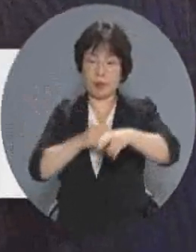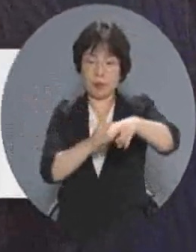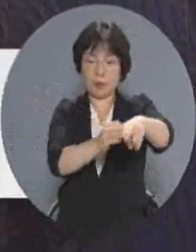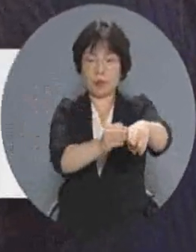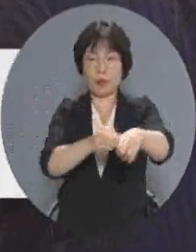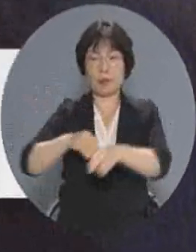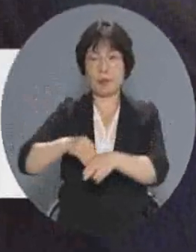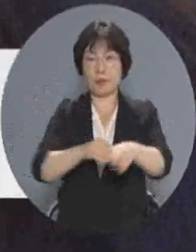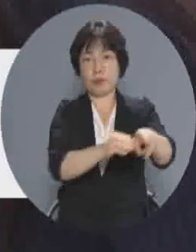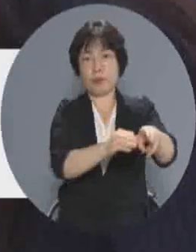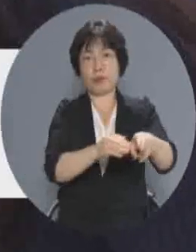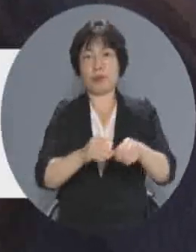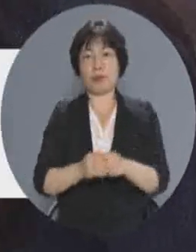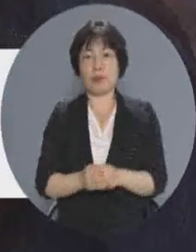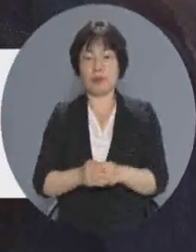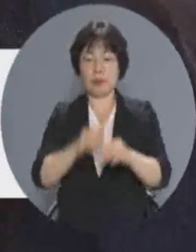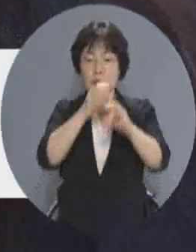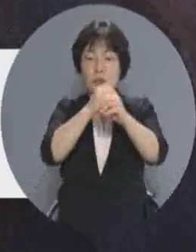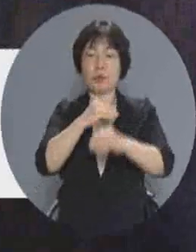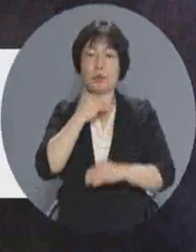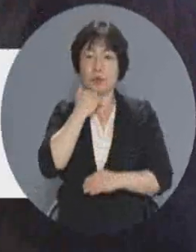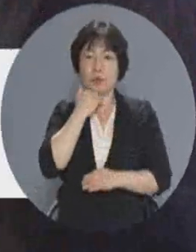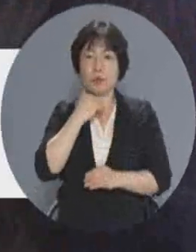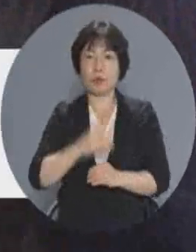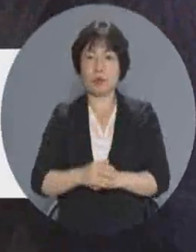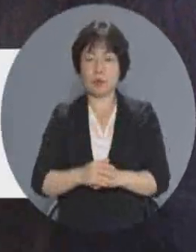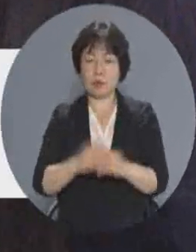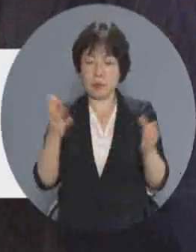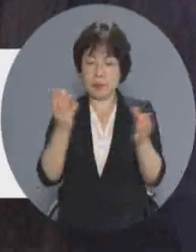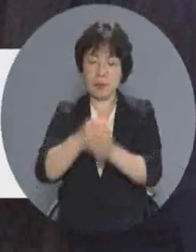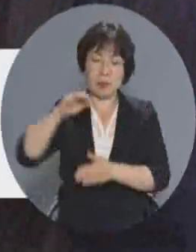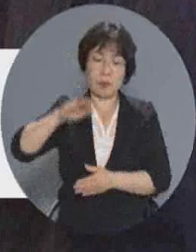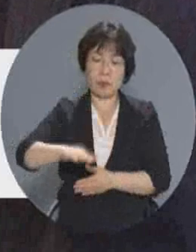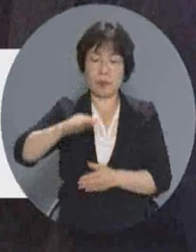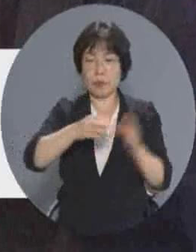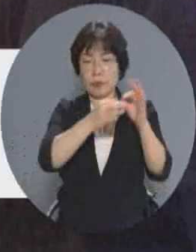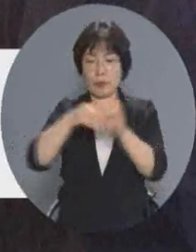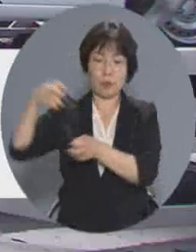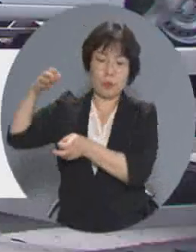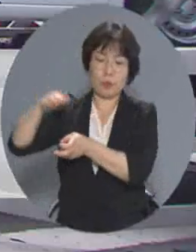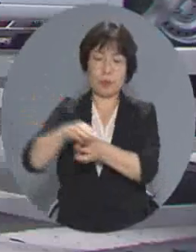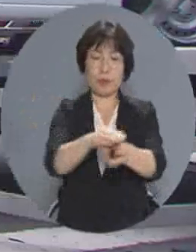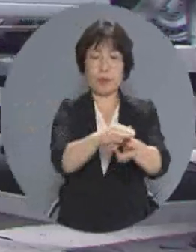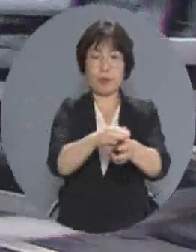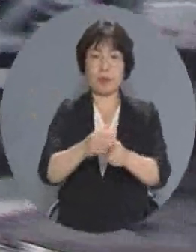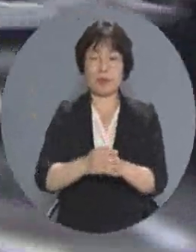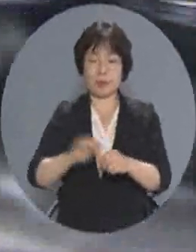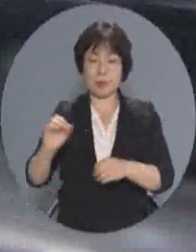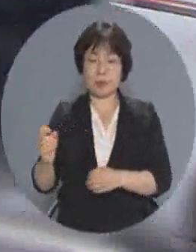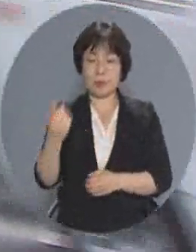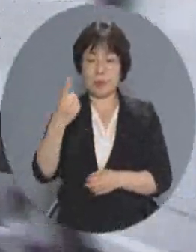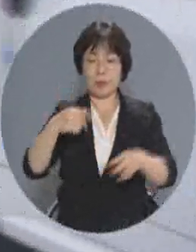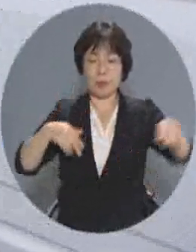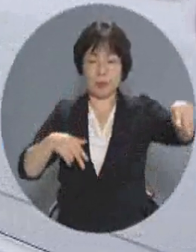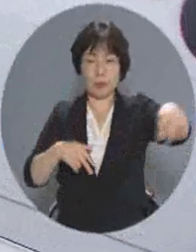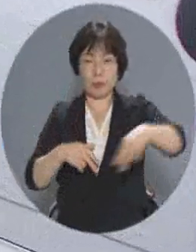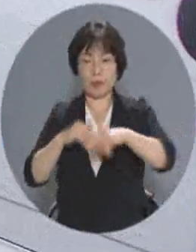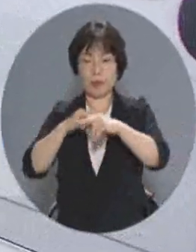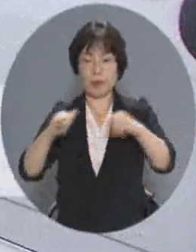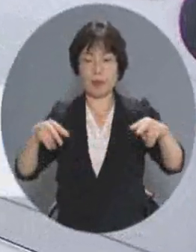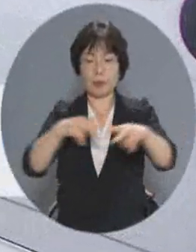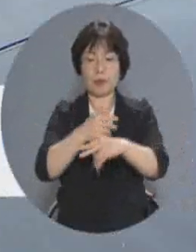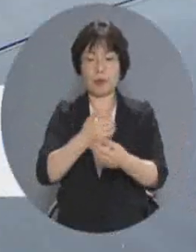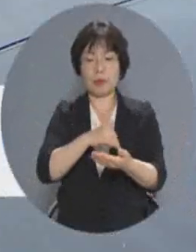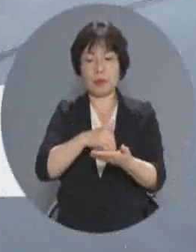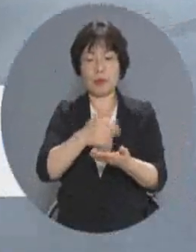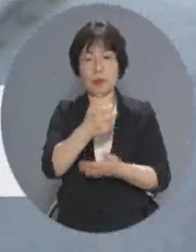이리 문제없어요. 네, 신호대기하고 있었지. 완전히 막 사이드 울리고 막 내려왔거든요. 이 사고로 횡단보도를 건너던